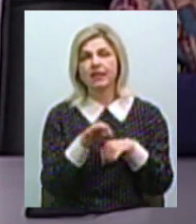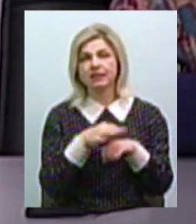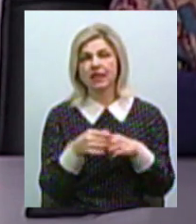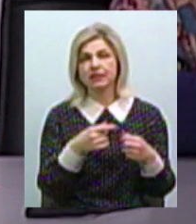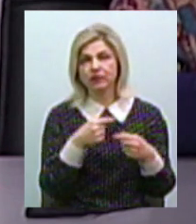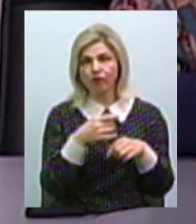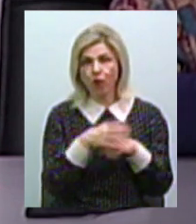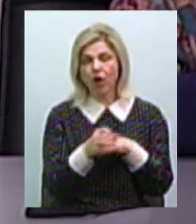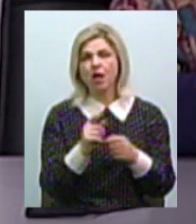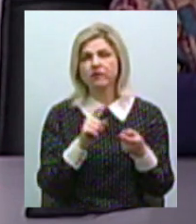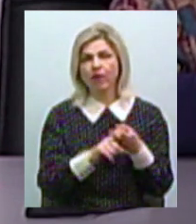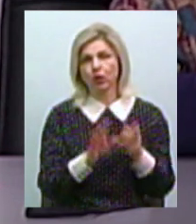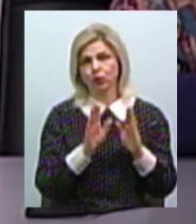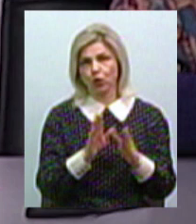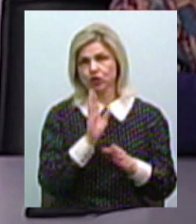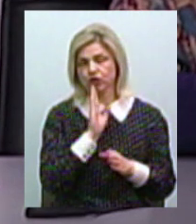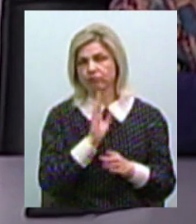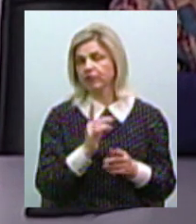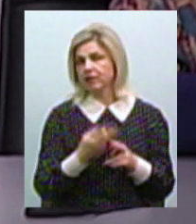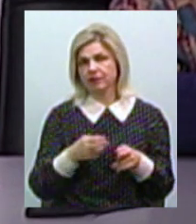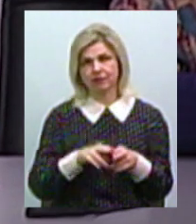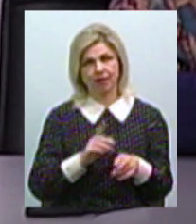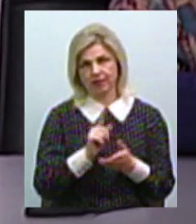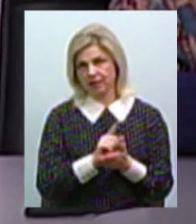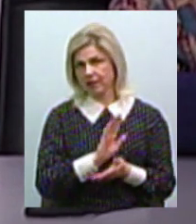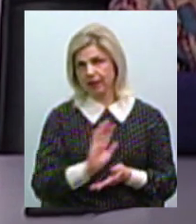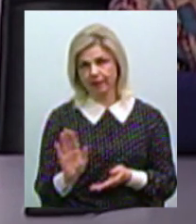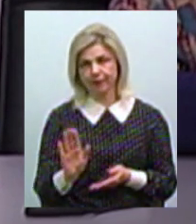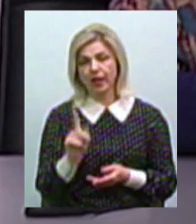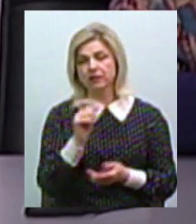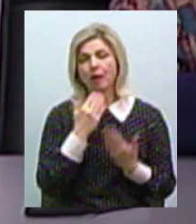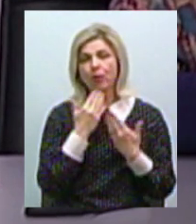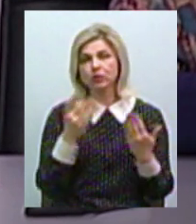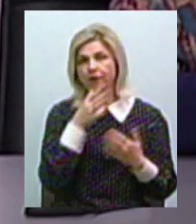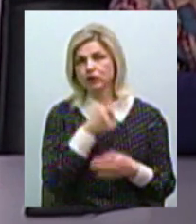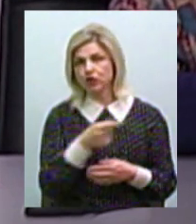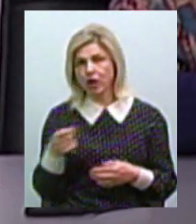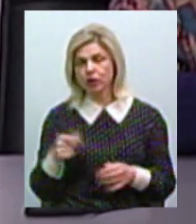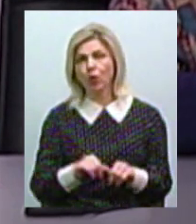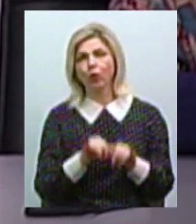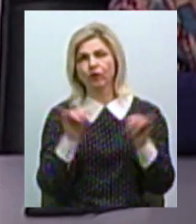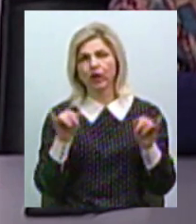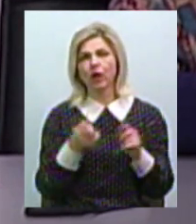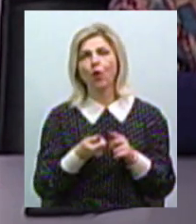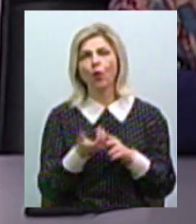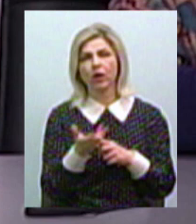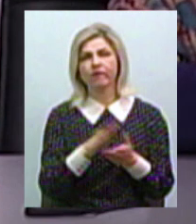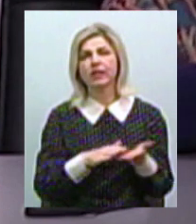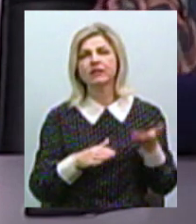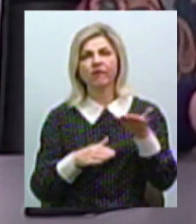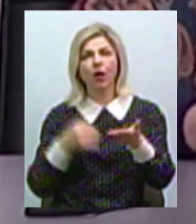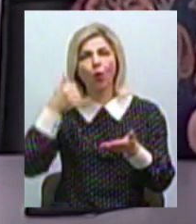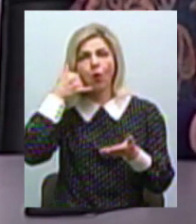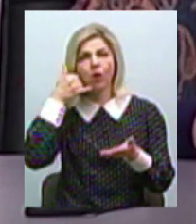стосується тільки жінок. Безумовно, ні. На превеликий жаль, за останній час збільшилась кількість звернень на кол-центр